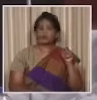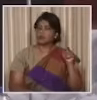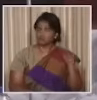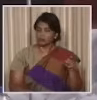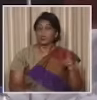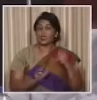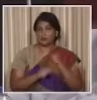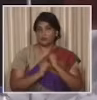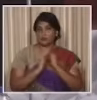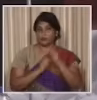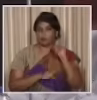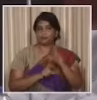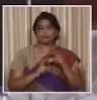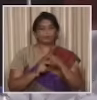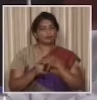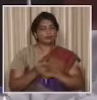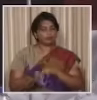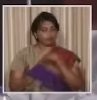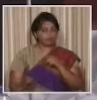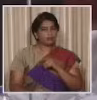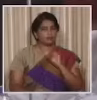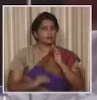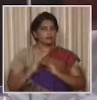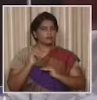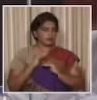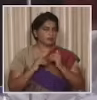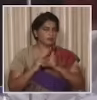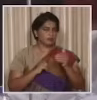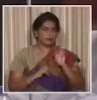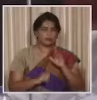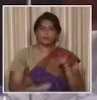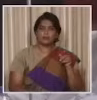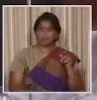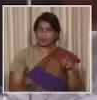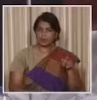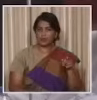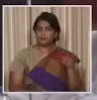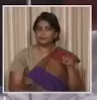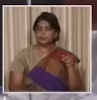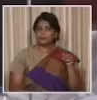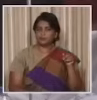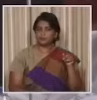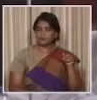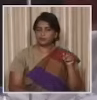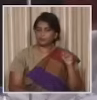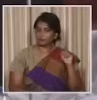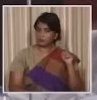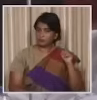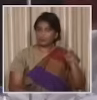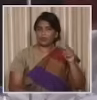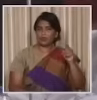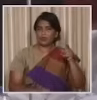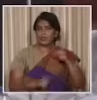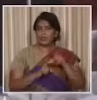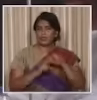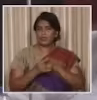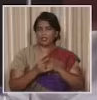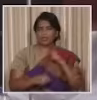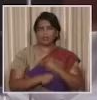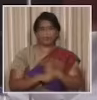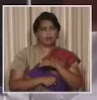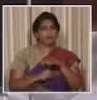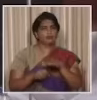එතකොට ප්‍රාදේශීය ලේකම් යම්ම පීවර අරන් තියෙනවා. එතුමා එතුමේ හිතර විදියට රාජ්‍ය